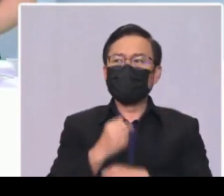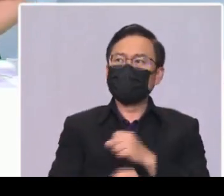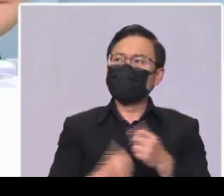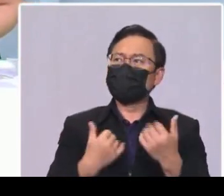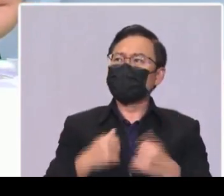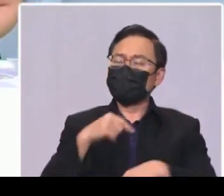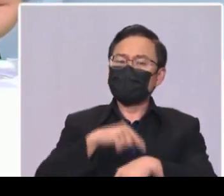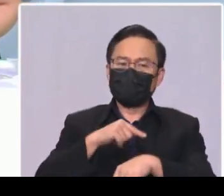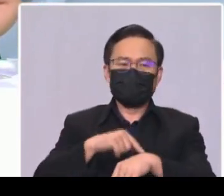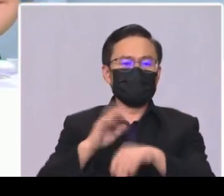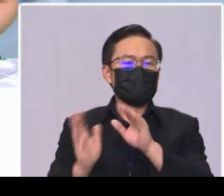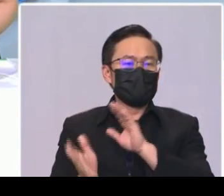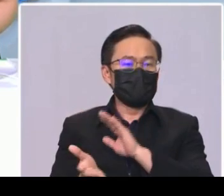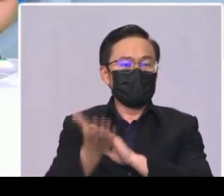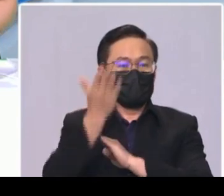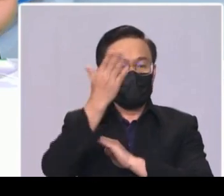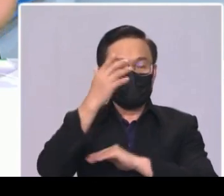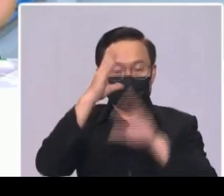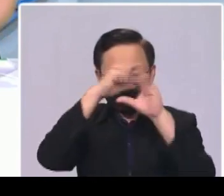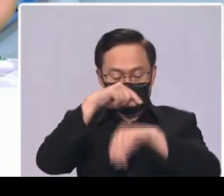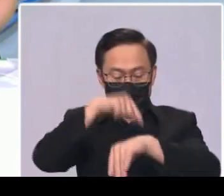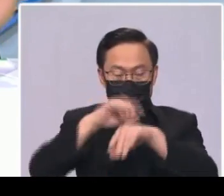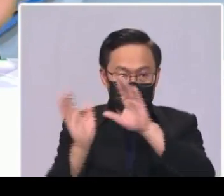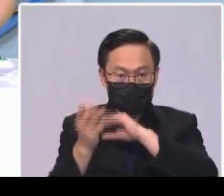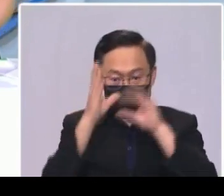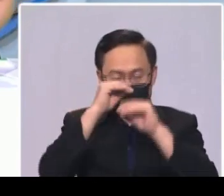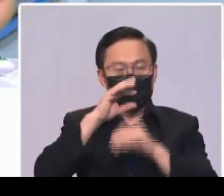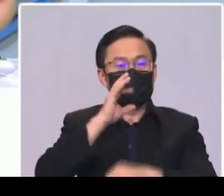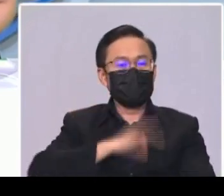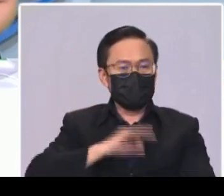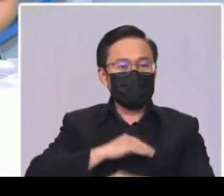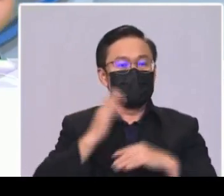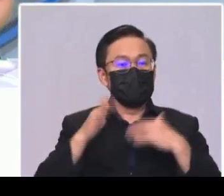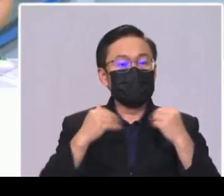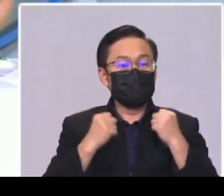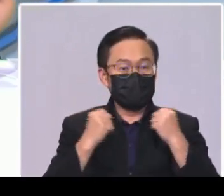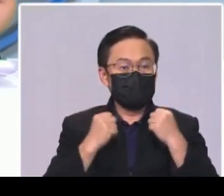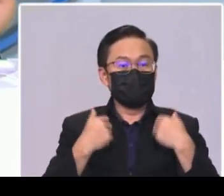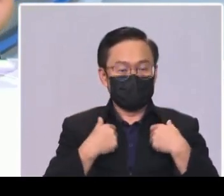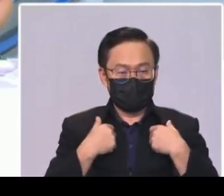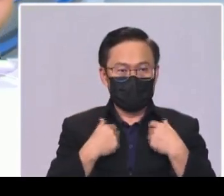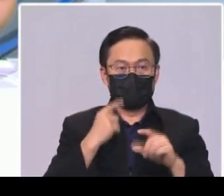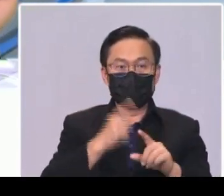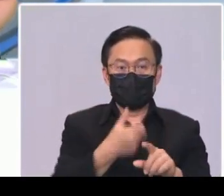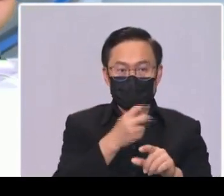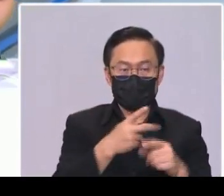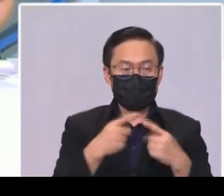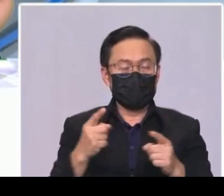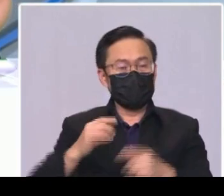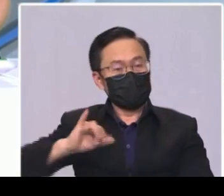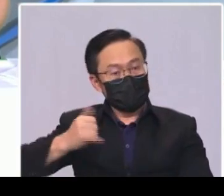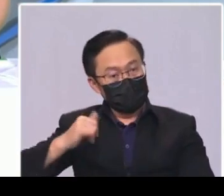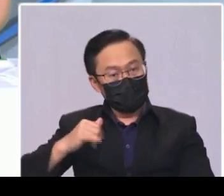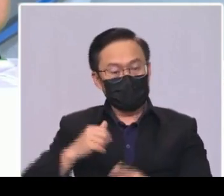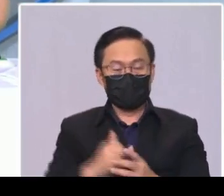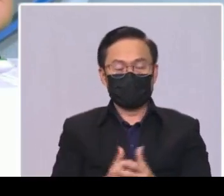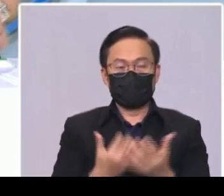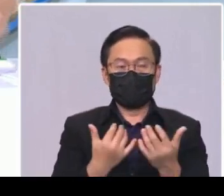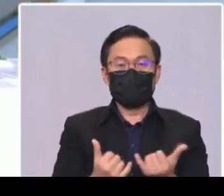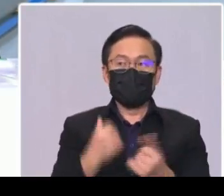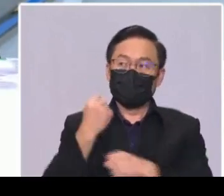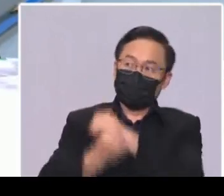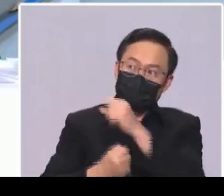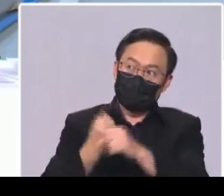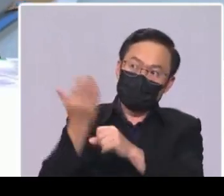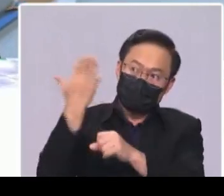ที่นี่ชั่วคราวหน่อยแล้วก็เย็นเร็วปีนี้นะบางปีนี้ต้องไปถึงมกราคมแล้วคุณผู้ชมนั้นที่เราไม่ใช่เฉพาะเราหน้าที่ที่